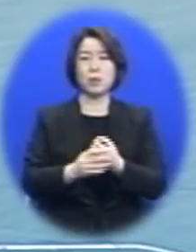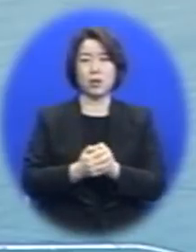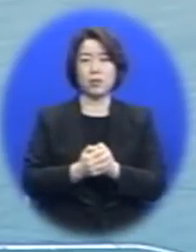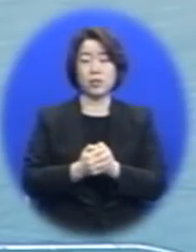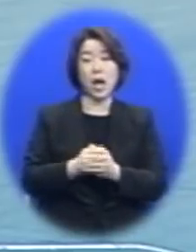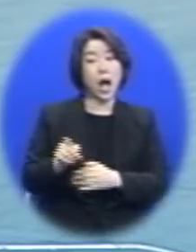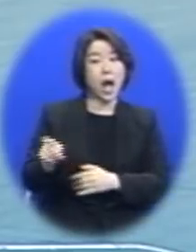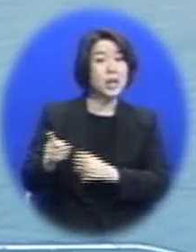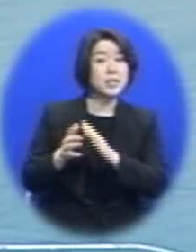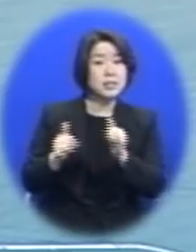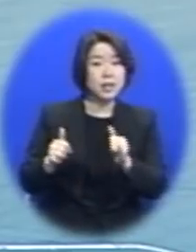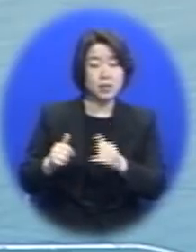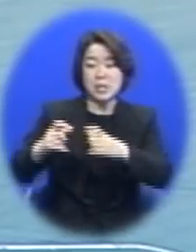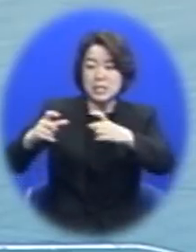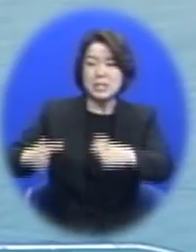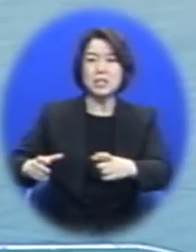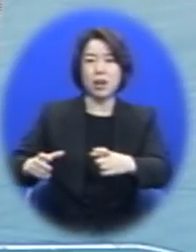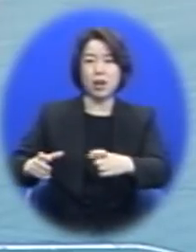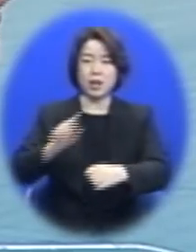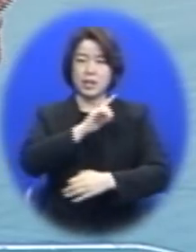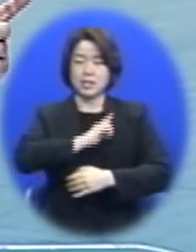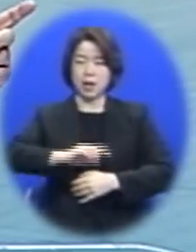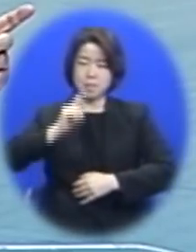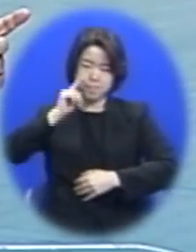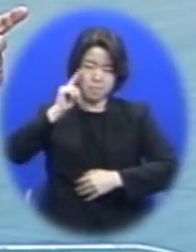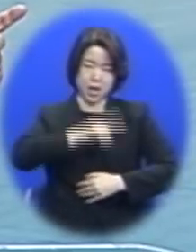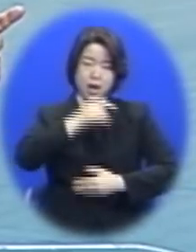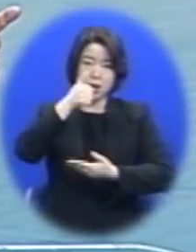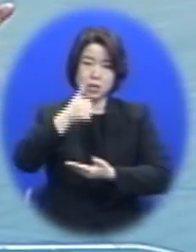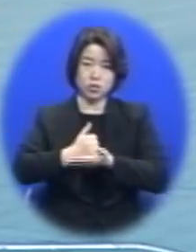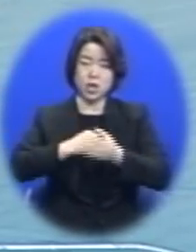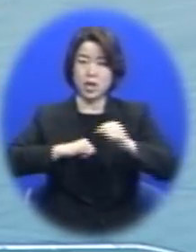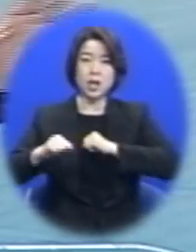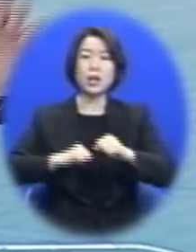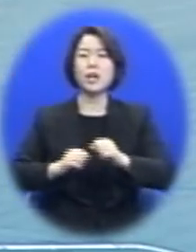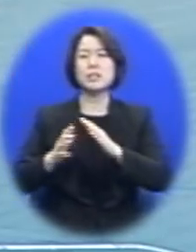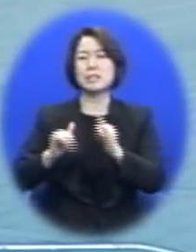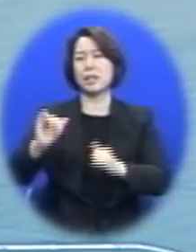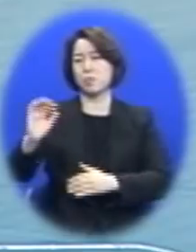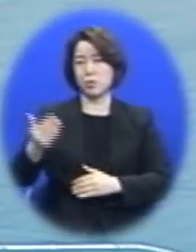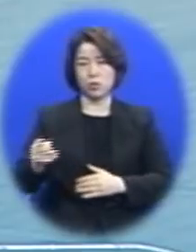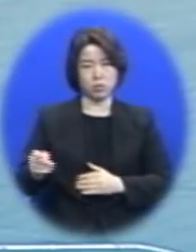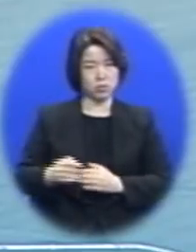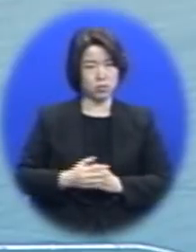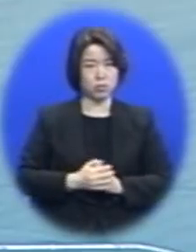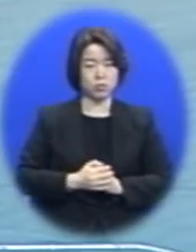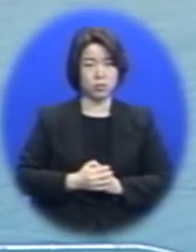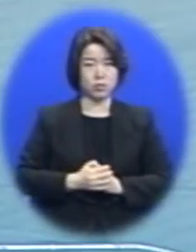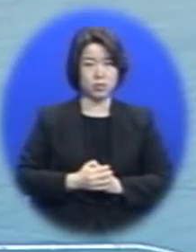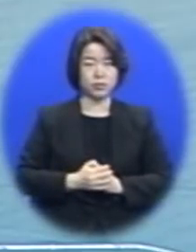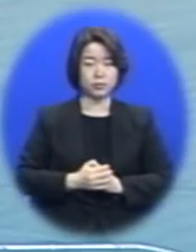사람들이 그 지역에서 가장 사악한 죄를 짓는 사람이 되어 버리더라구요